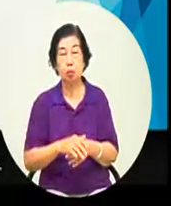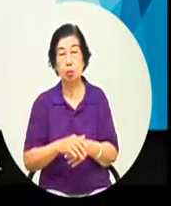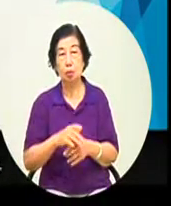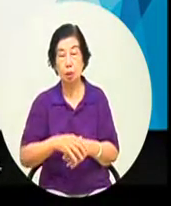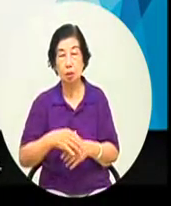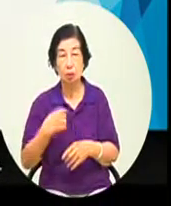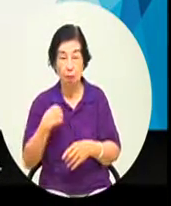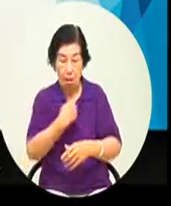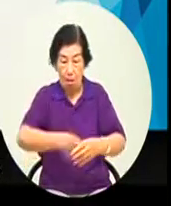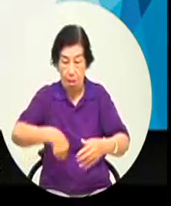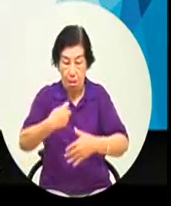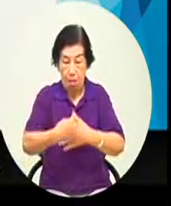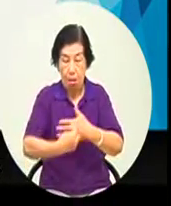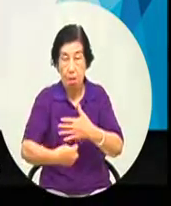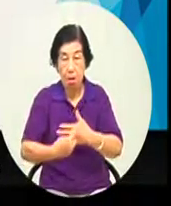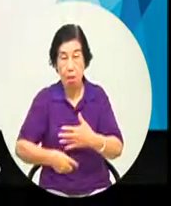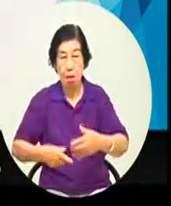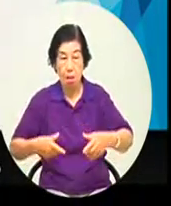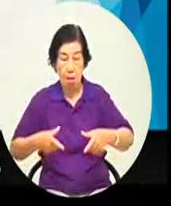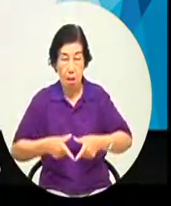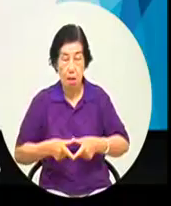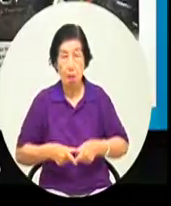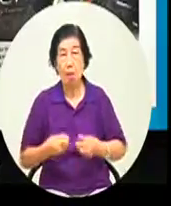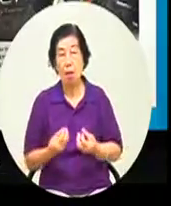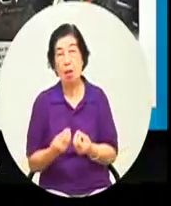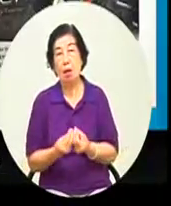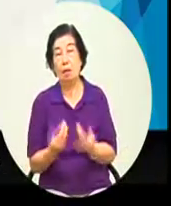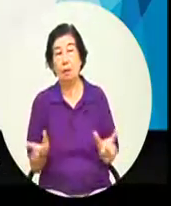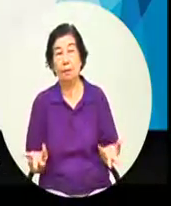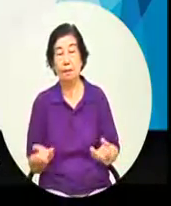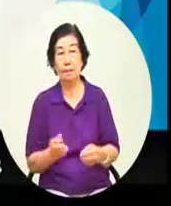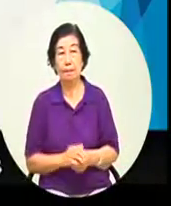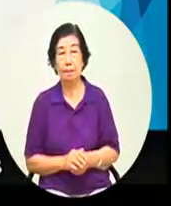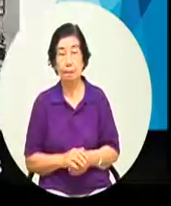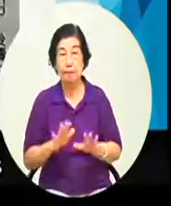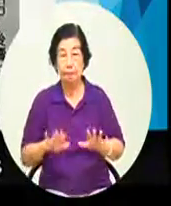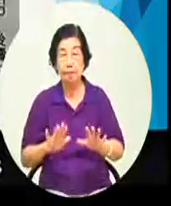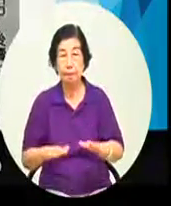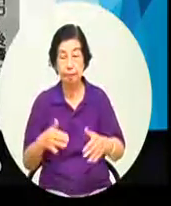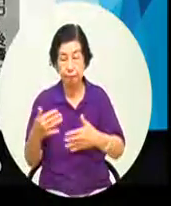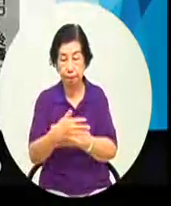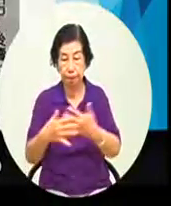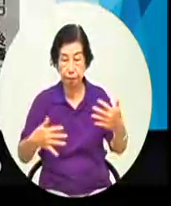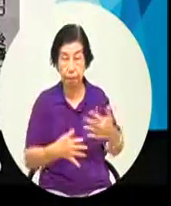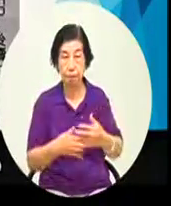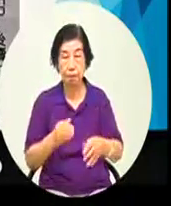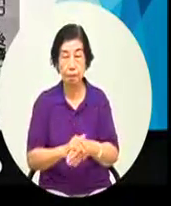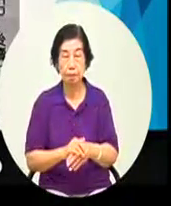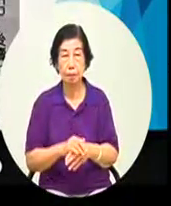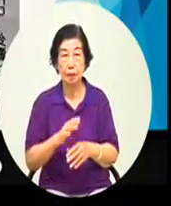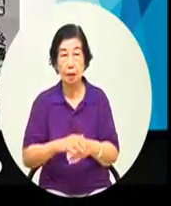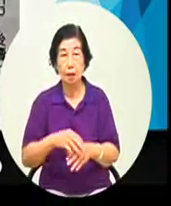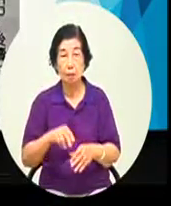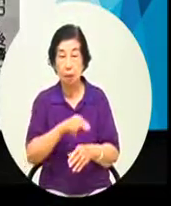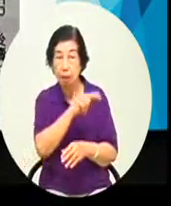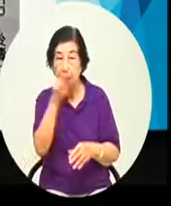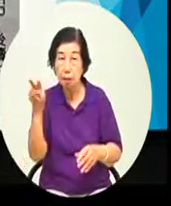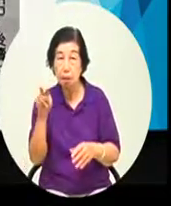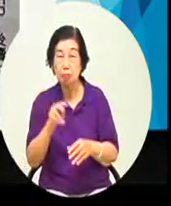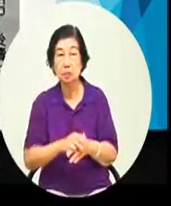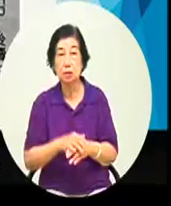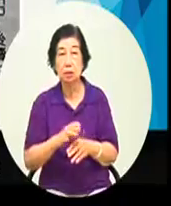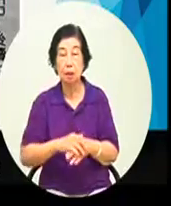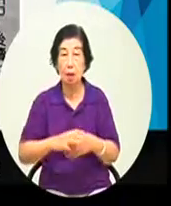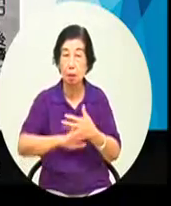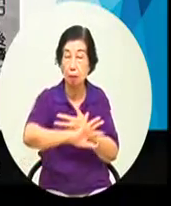创谁来关心她？那目前呢，我们的交通部针对这个 Uber 部分啊，只